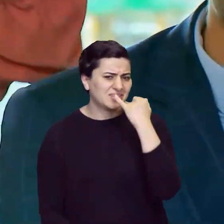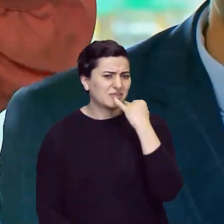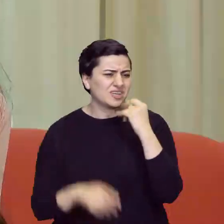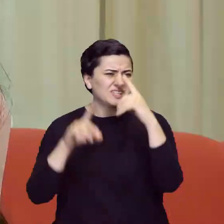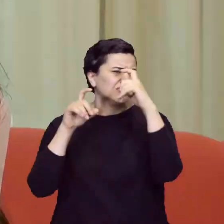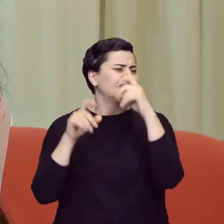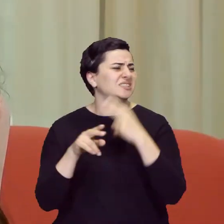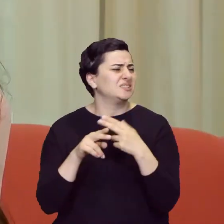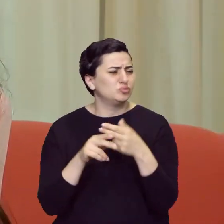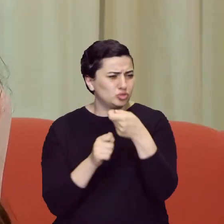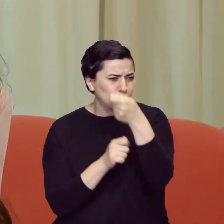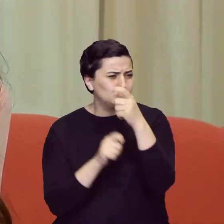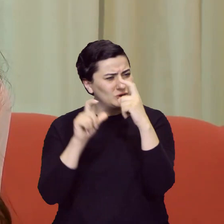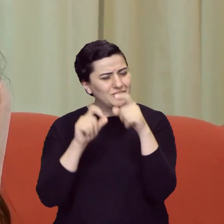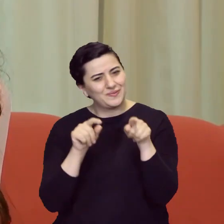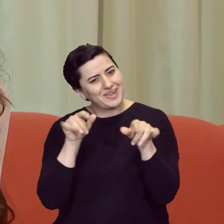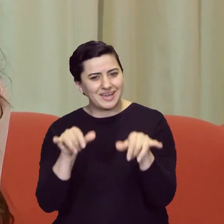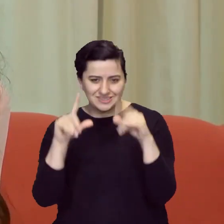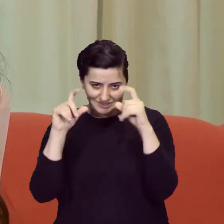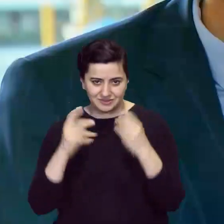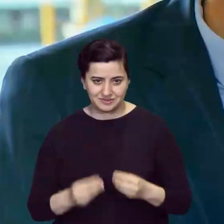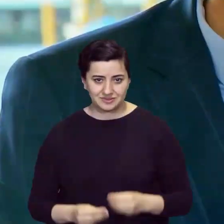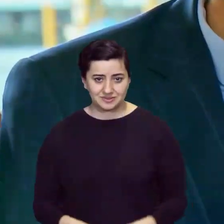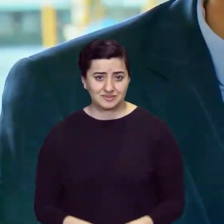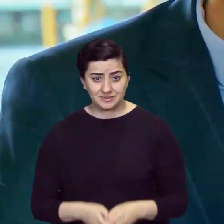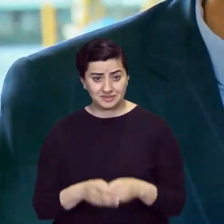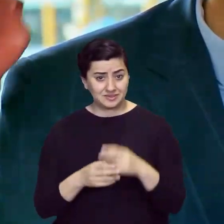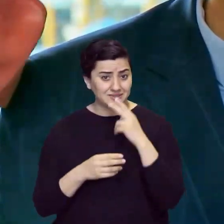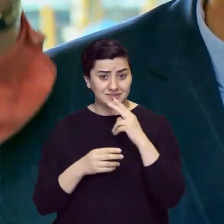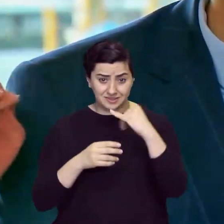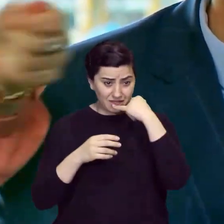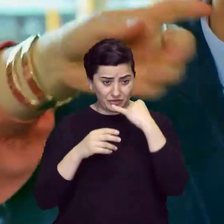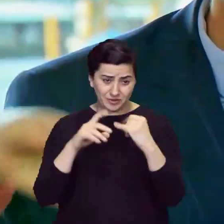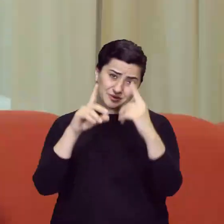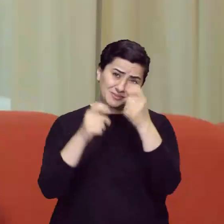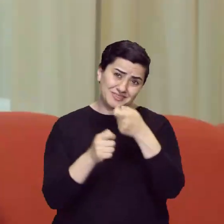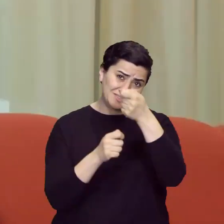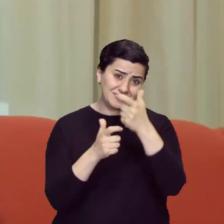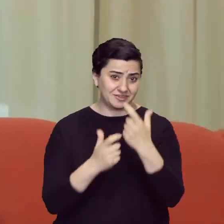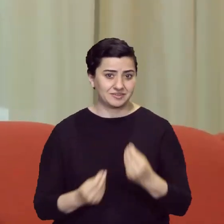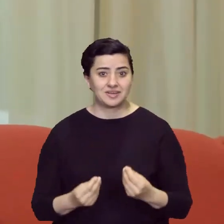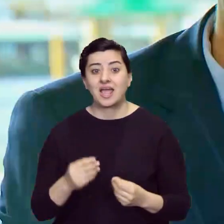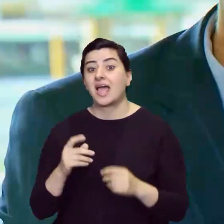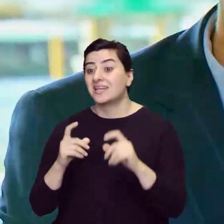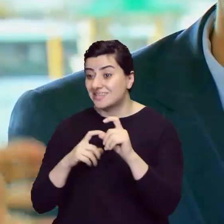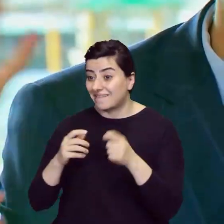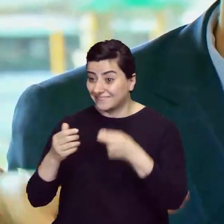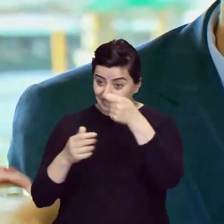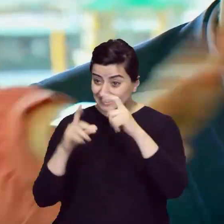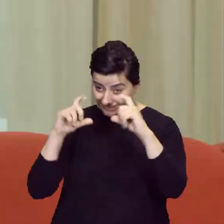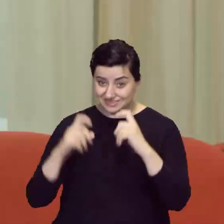bir şey çekiyorlar ya, çubuklu. Ondan çekiversene. Hani kızım telefona çubuk koyuyorlar böyle. Ha selfie çubuğu.